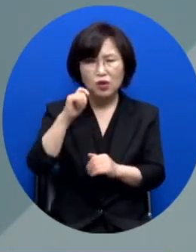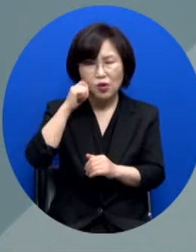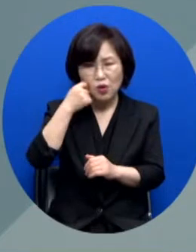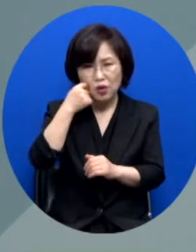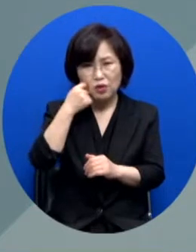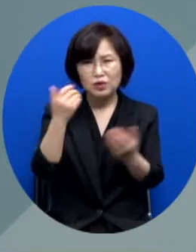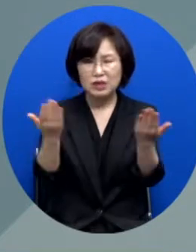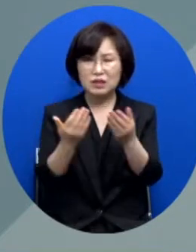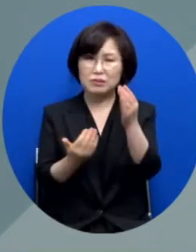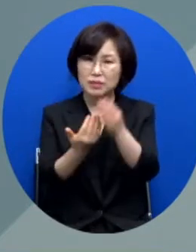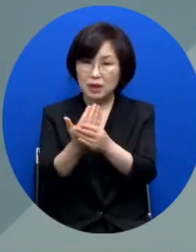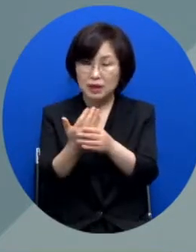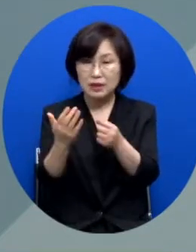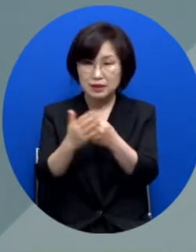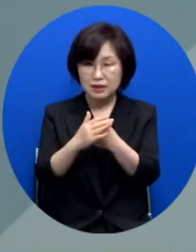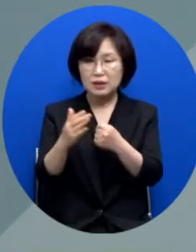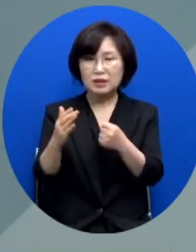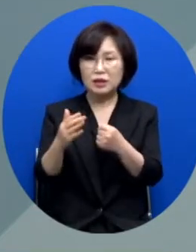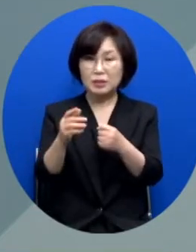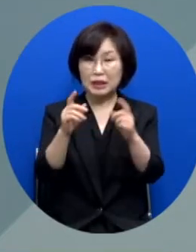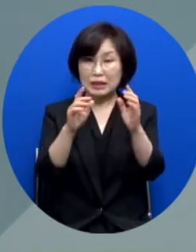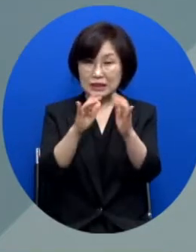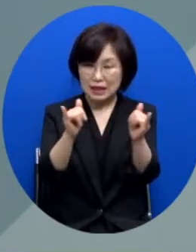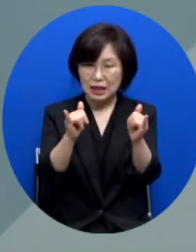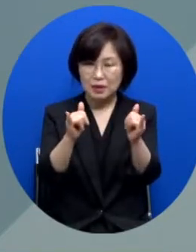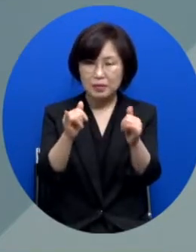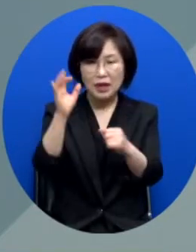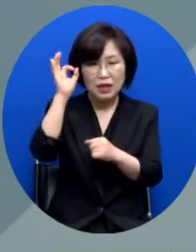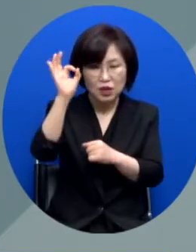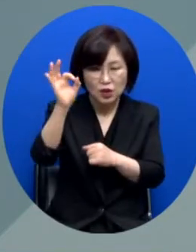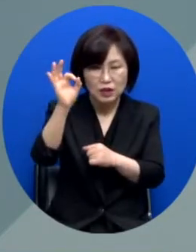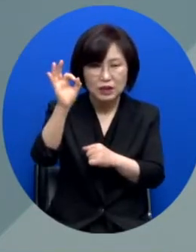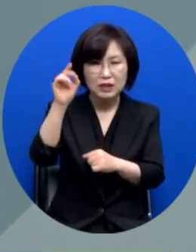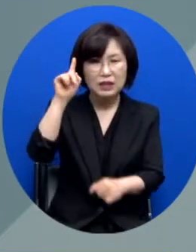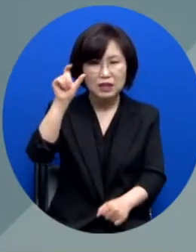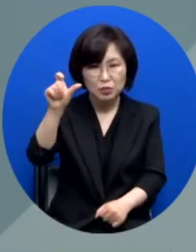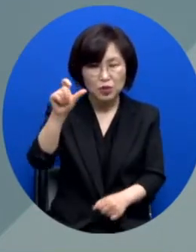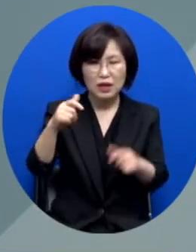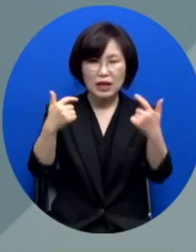있겠구나. 그래서 그분을 계속 이제 열흘 간격, 보름 간격으로